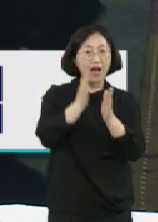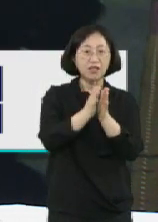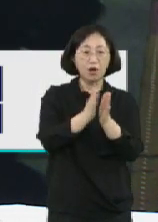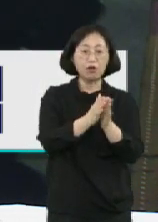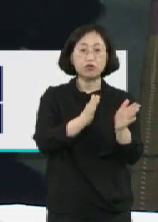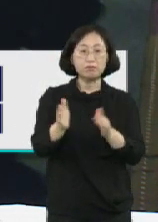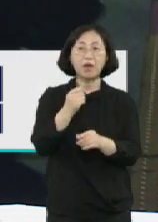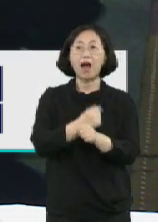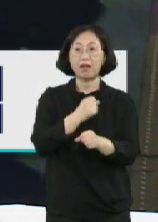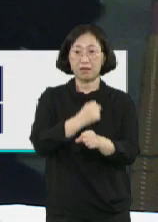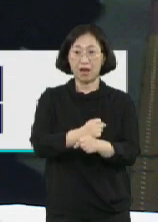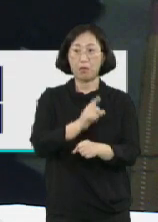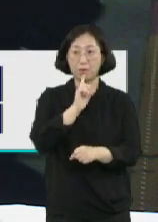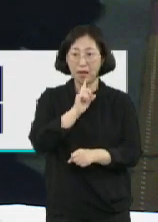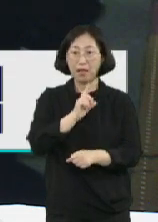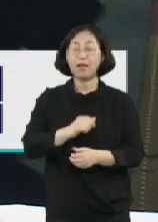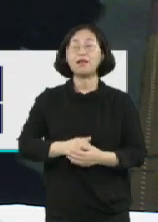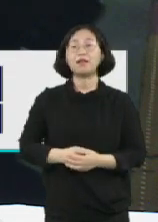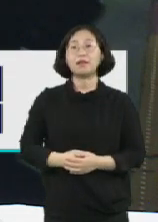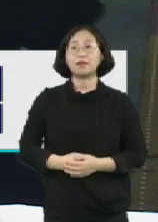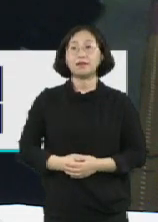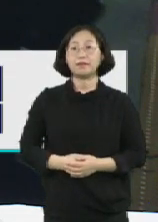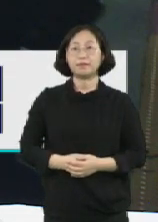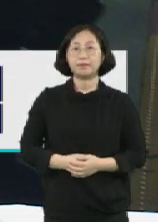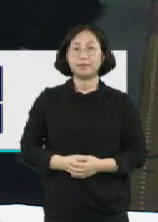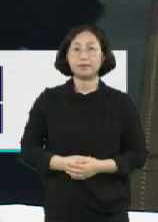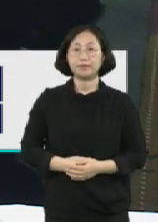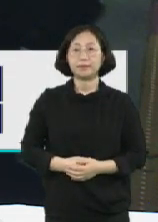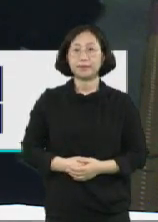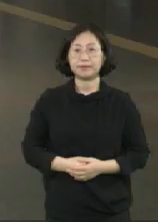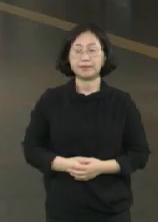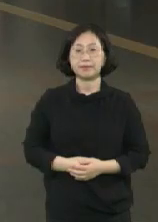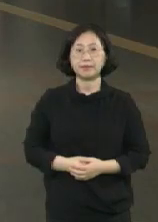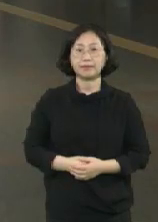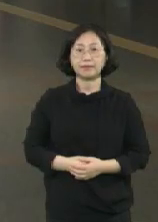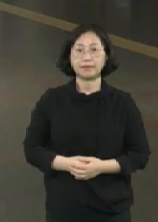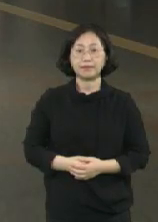나서 파장이 예상됩니다. 김진석 기자입니다.